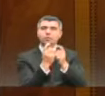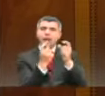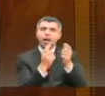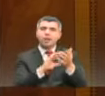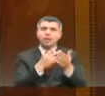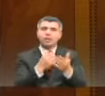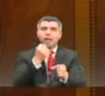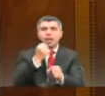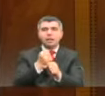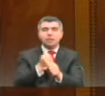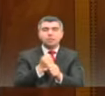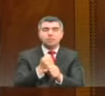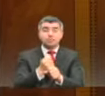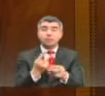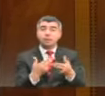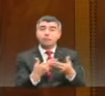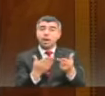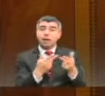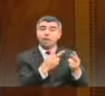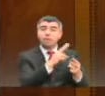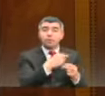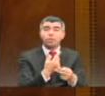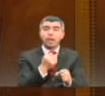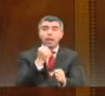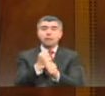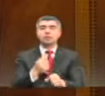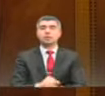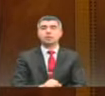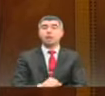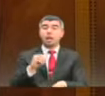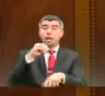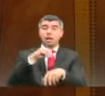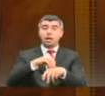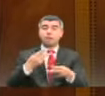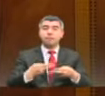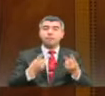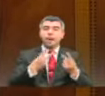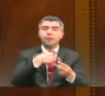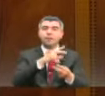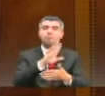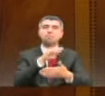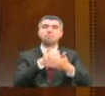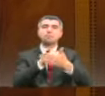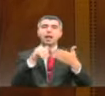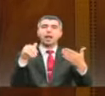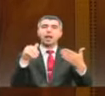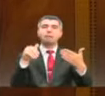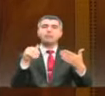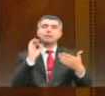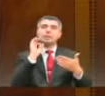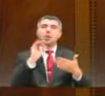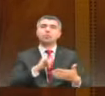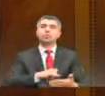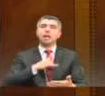بإحداث شغل فرص الشغل، وستقوم أيضا بإطلاق برنامج لتطوير الشغل الذاتي للشباب